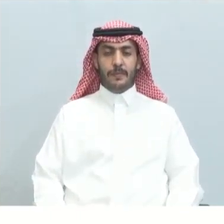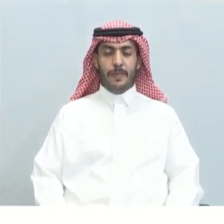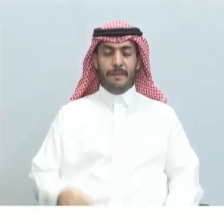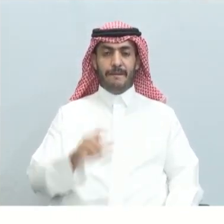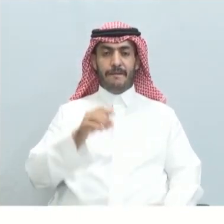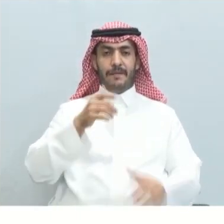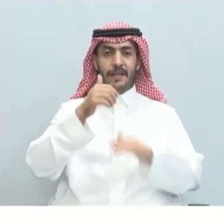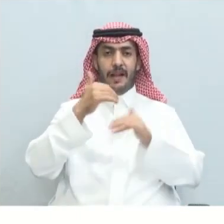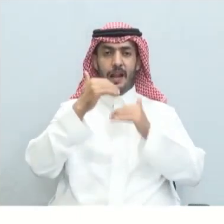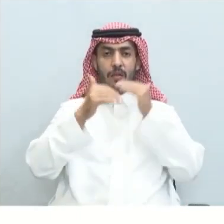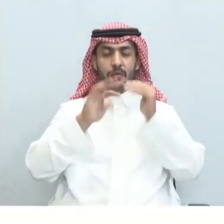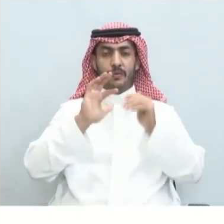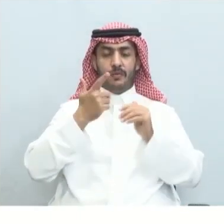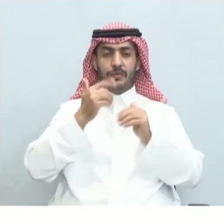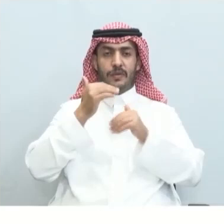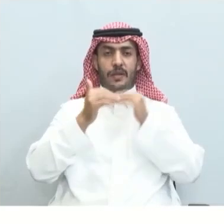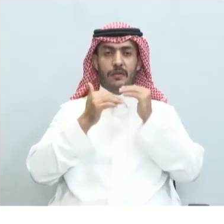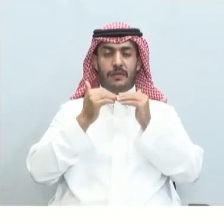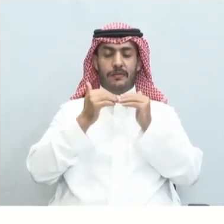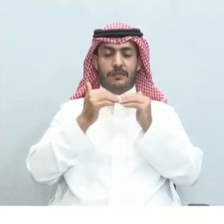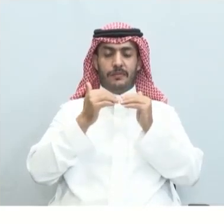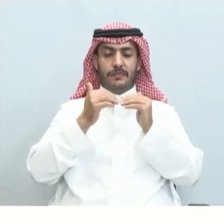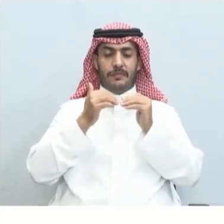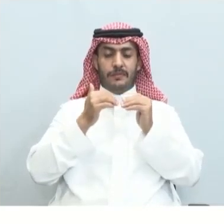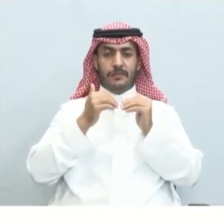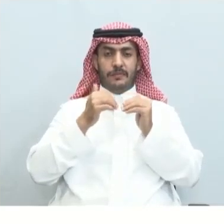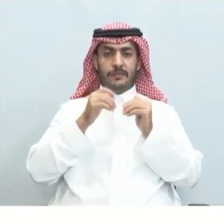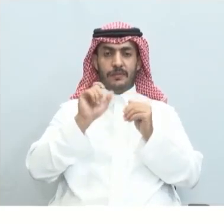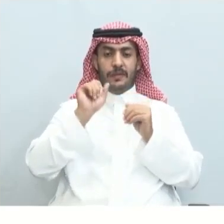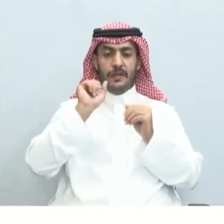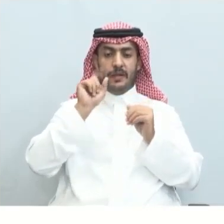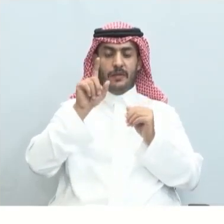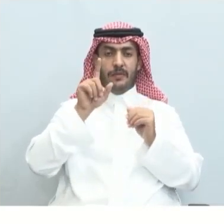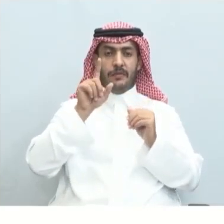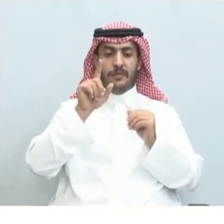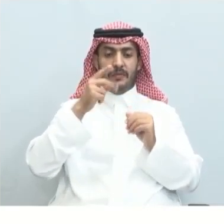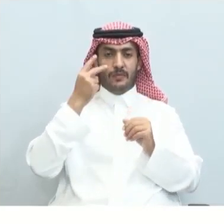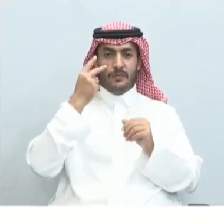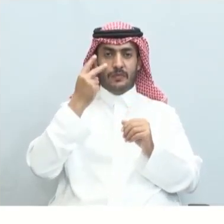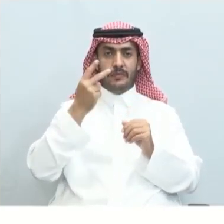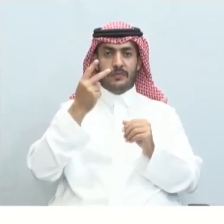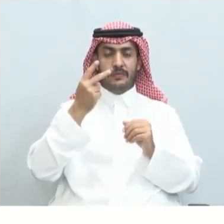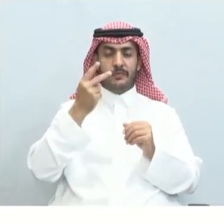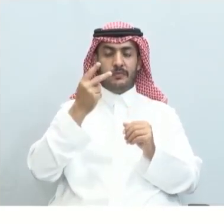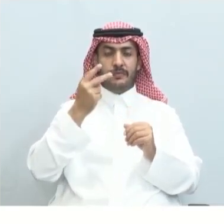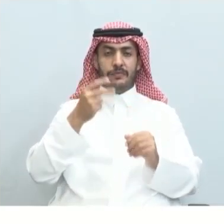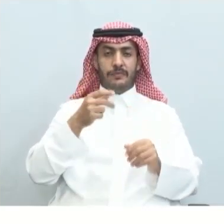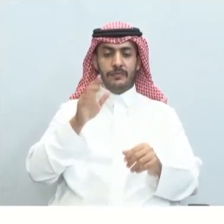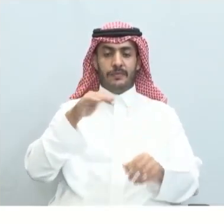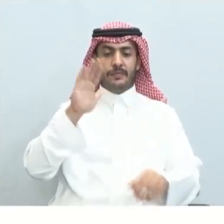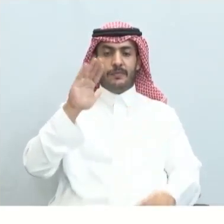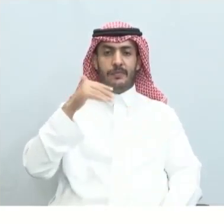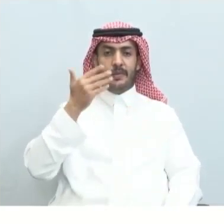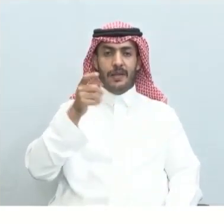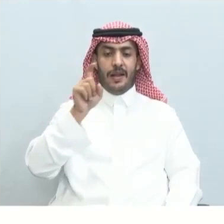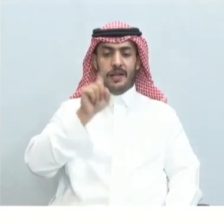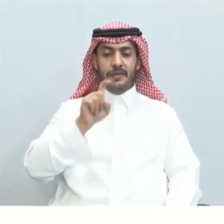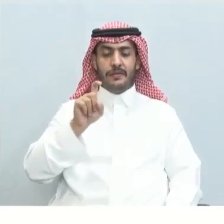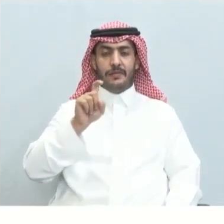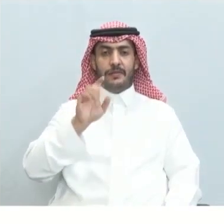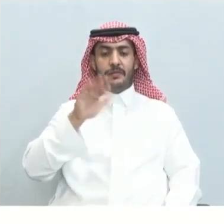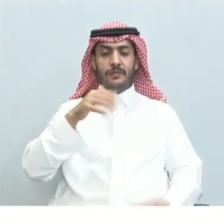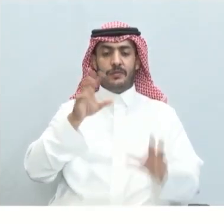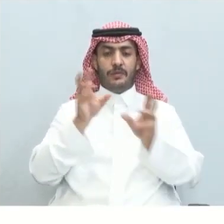ما هي هذه الخطوات ابدا اولا الاحظ ثم اسال